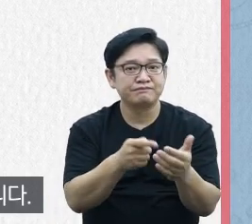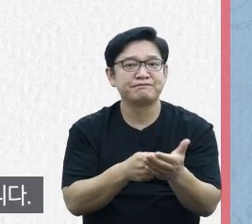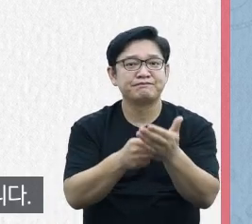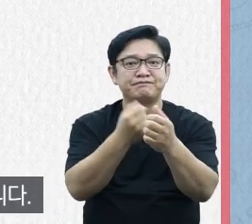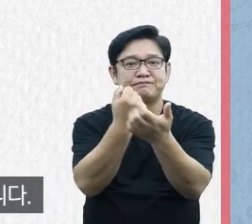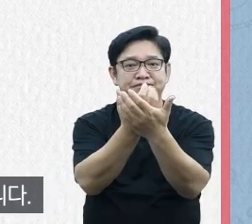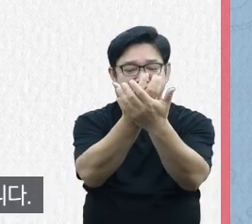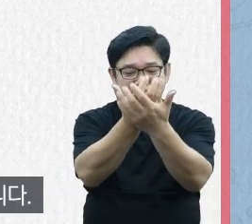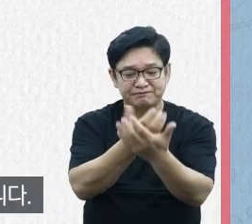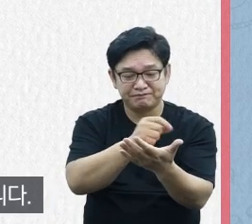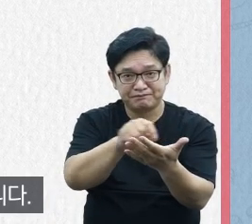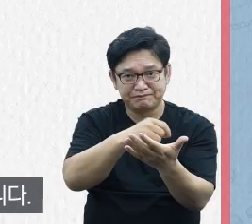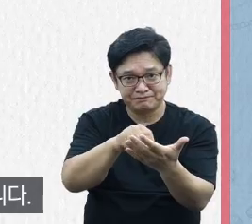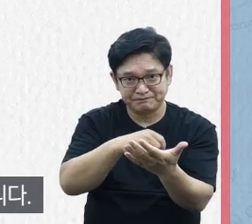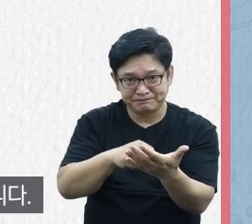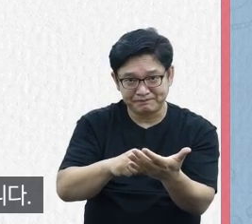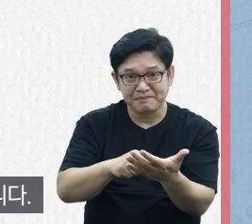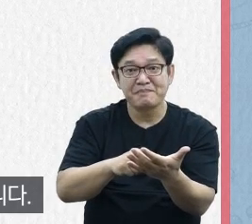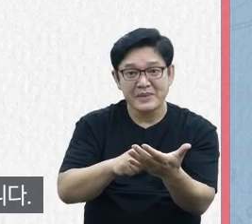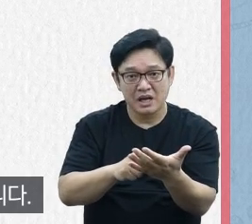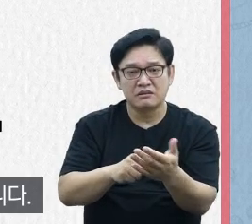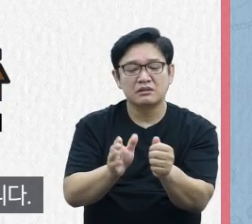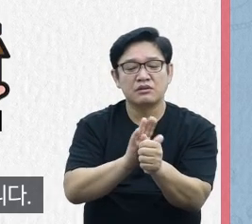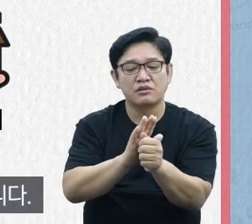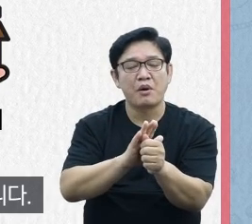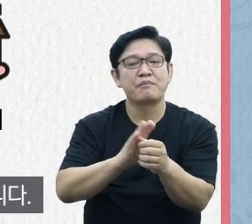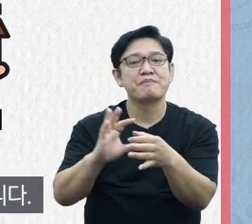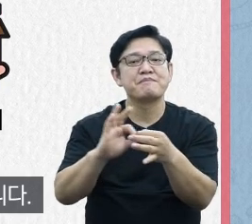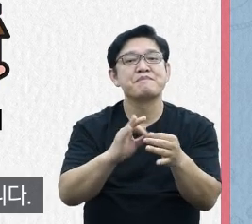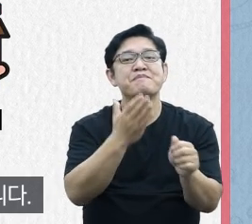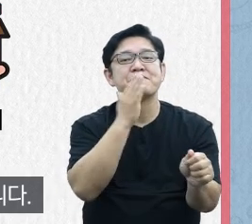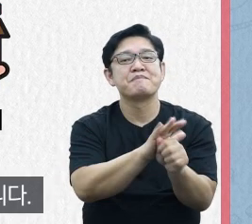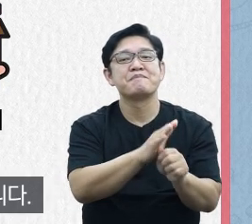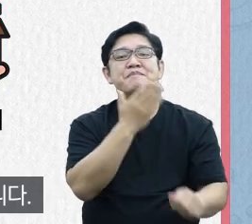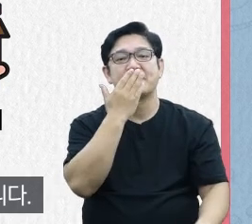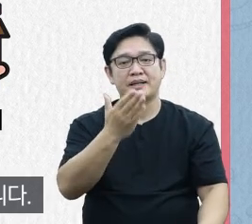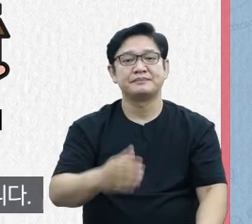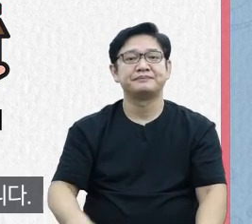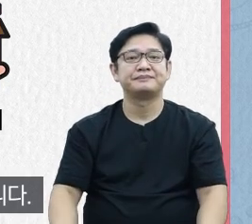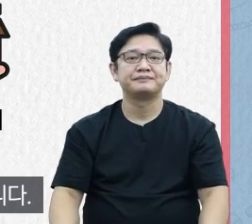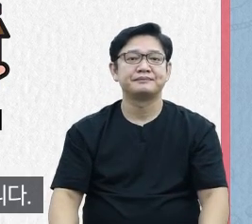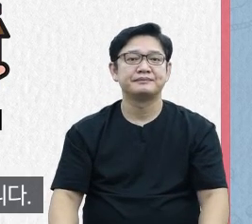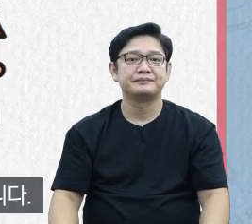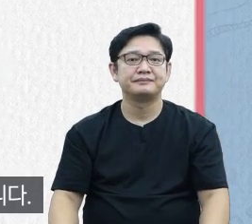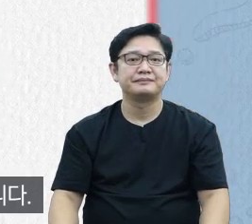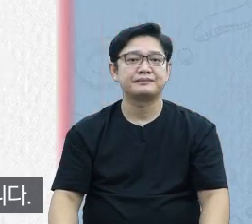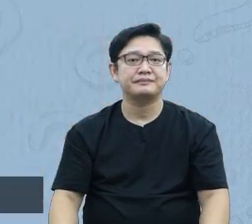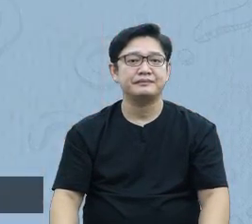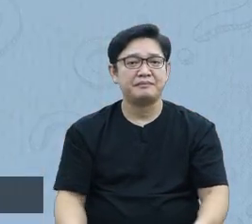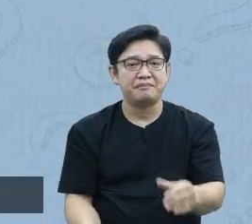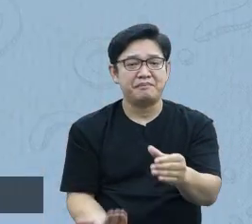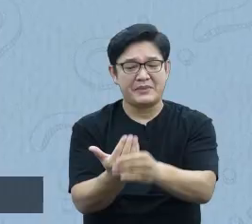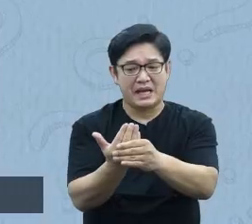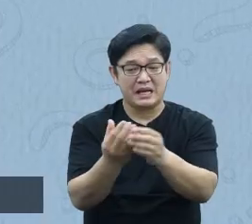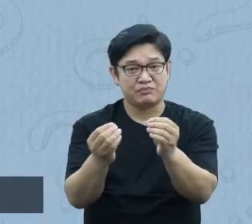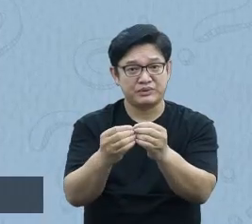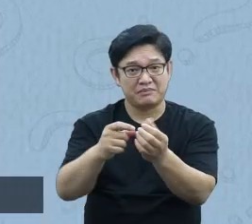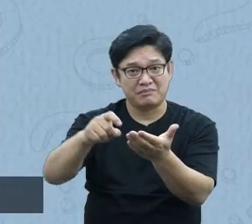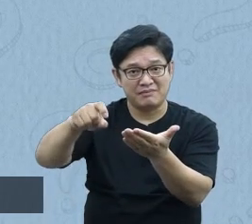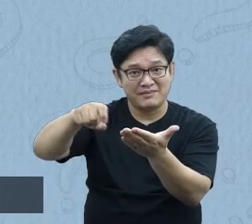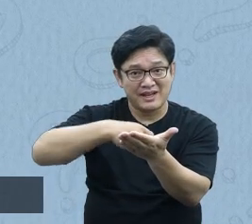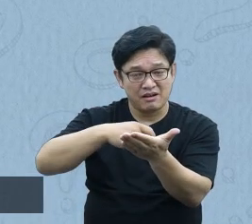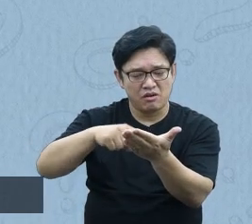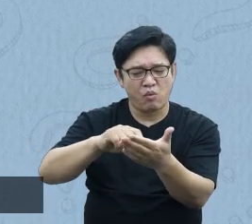신청하고 대상자 통합조사를 통해 확정하면 서비스를 받을 수 있습니다. 재난 문자